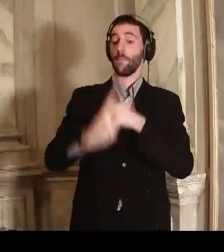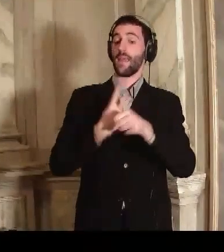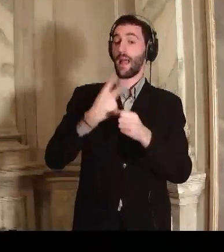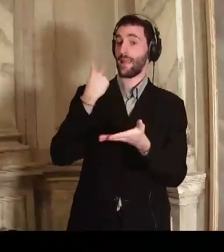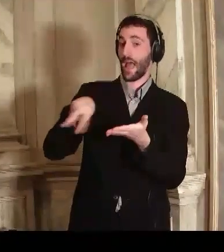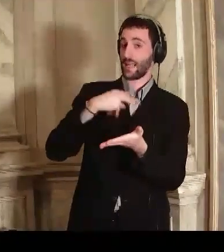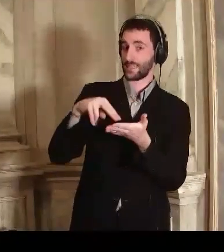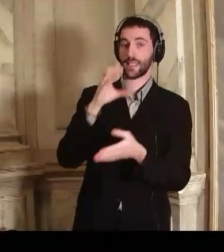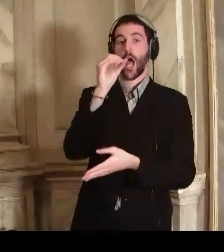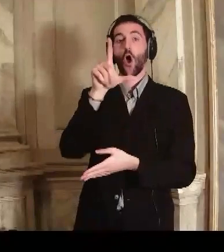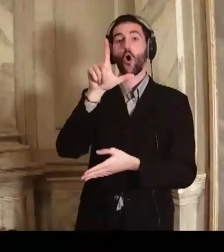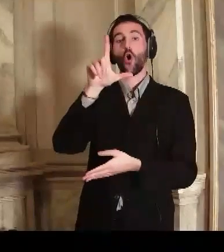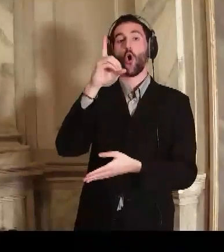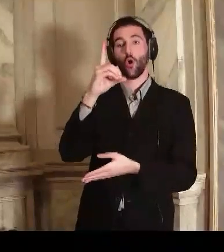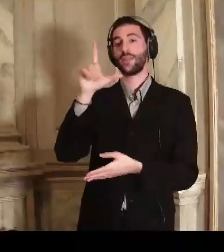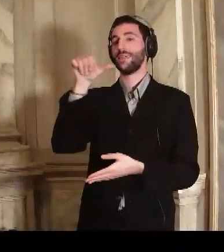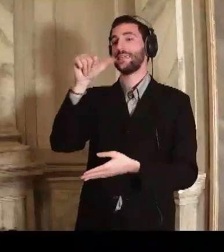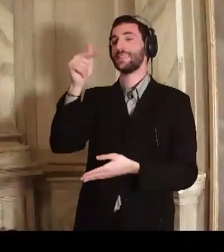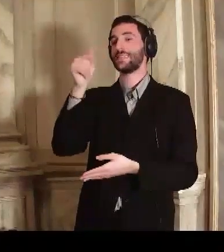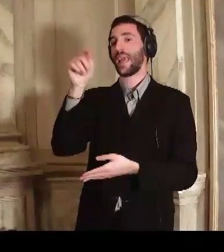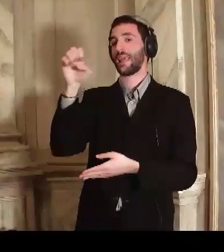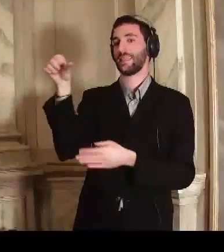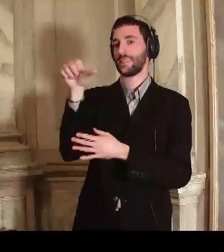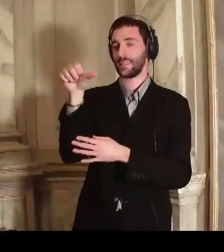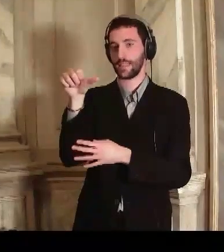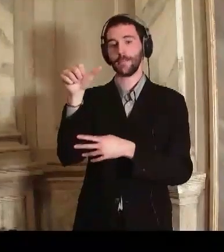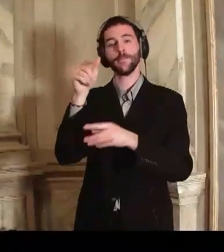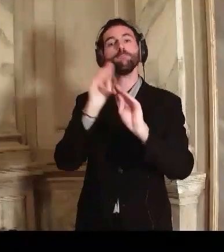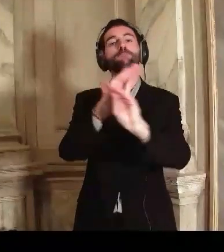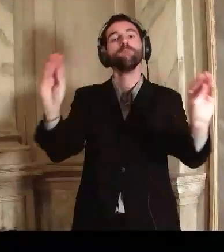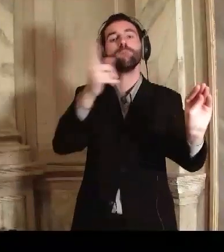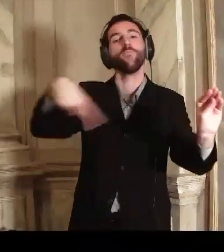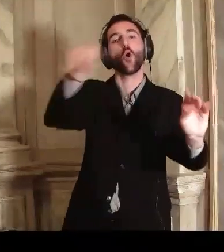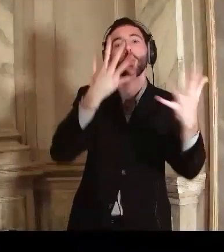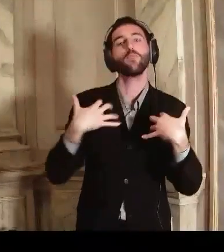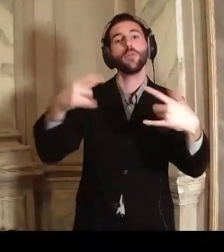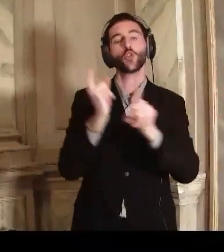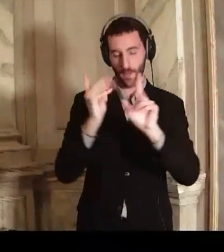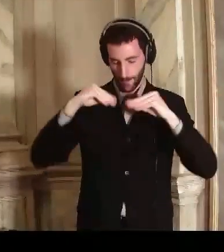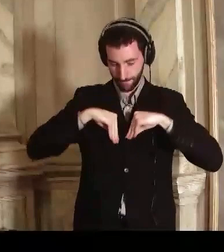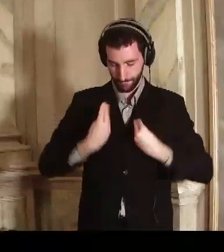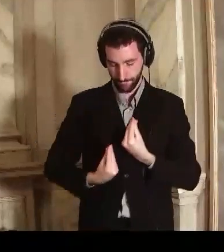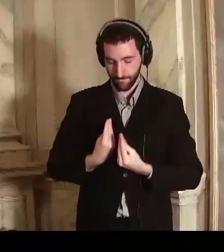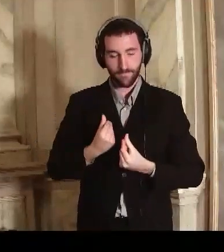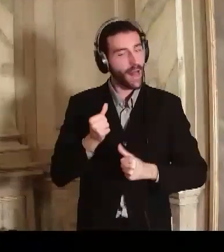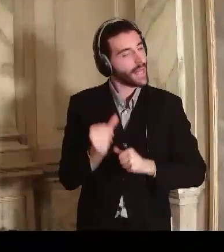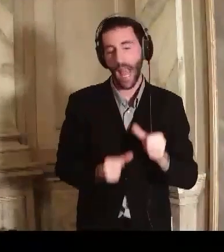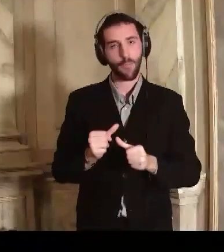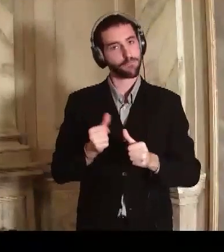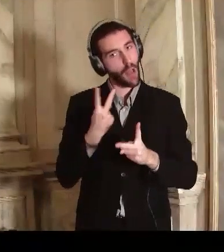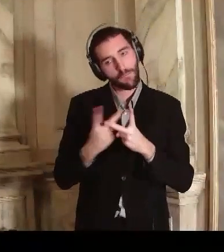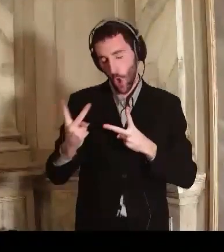invita ad alterare la vostra chimica interna, a cambiare il vostro modo di essere attraverso l'esperienza della